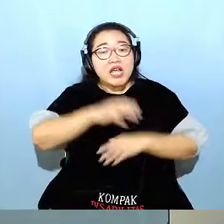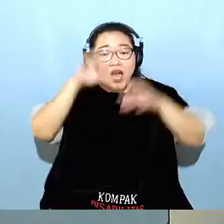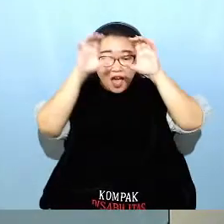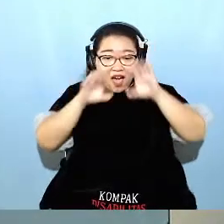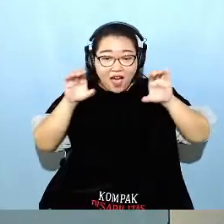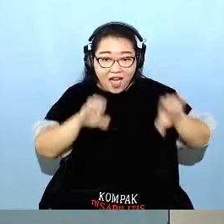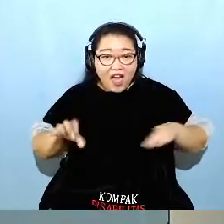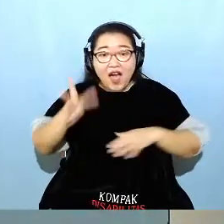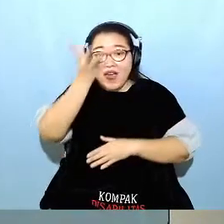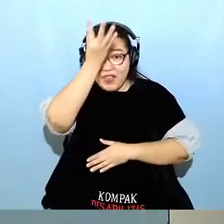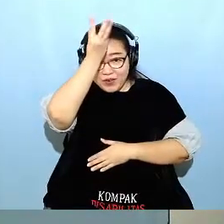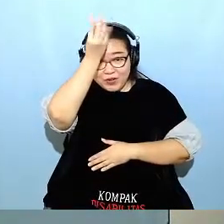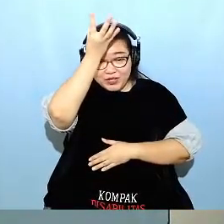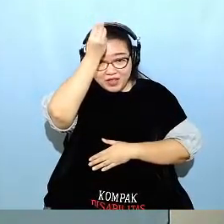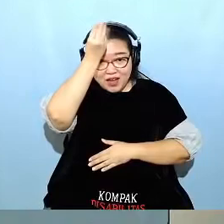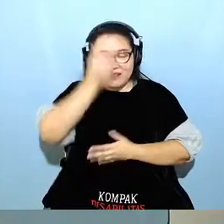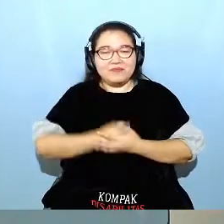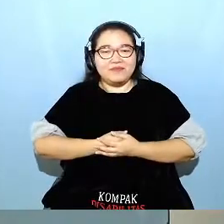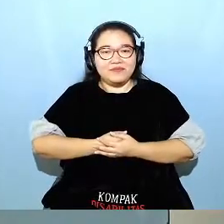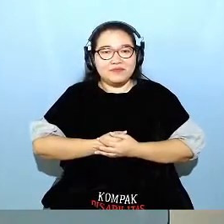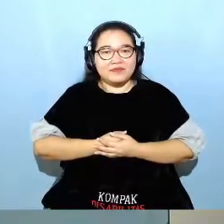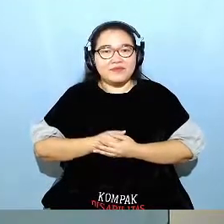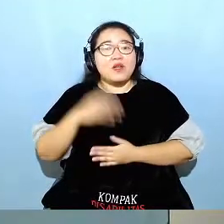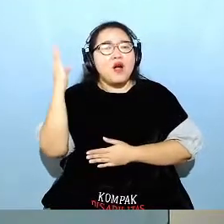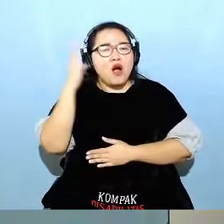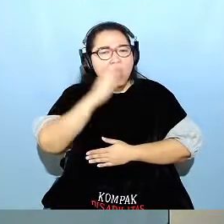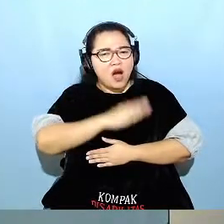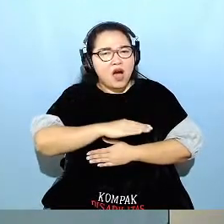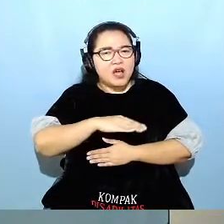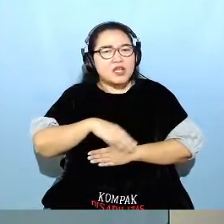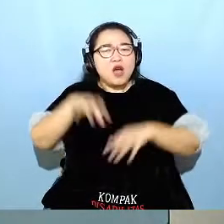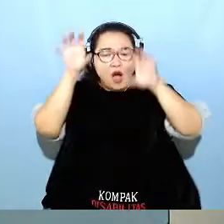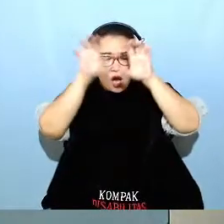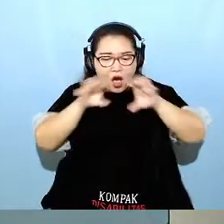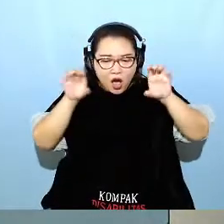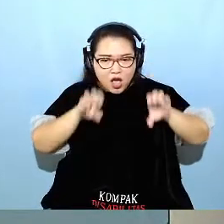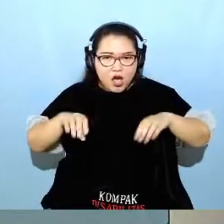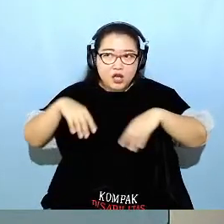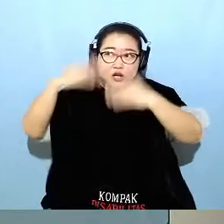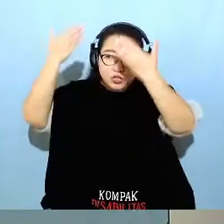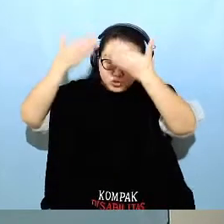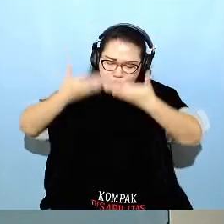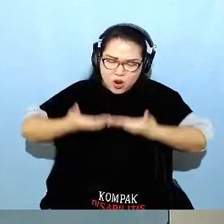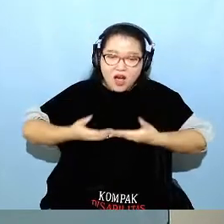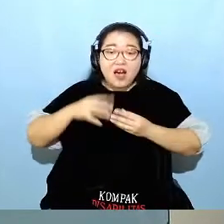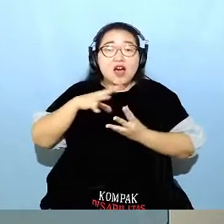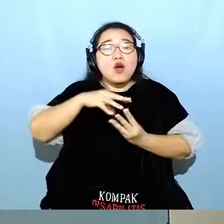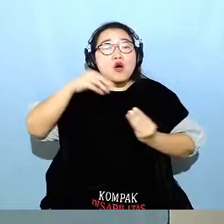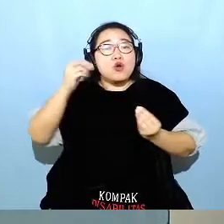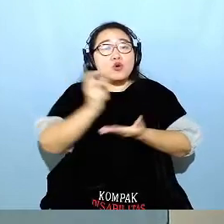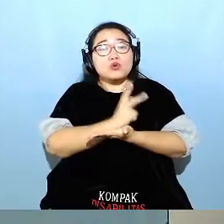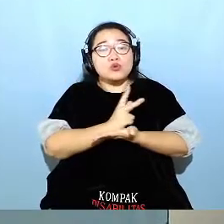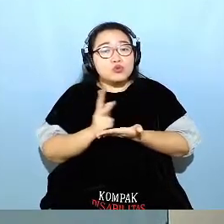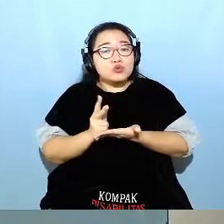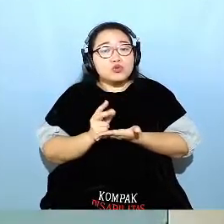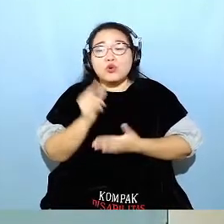Pentakosta, hari raya dicurahkannya Roh Kudus kepada para rasul, dicurahkannya Roh